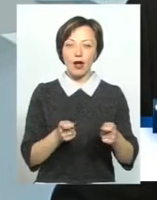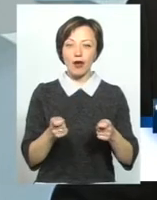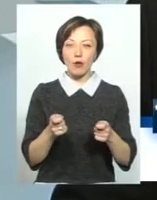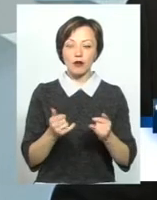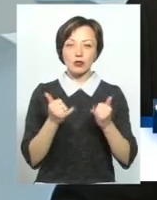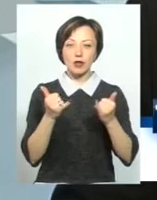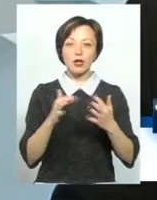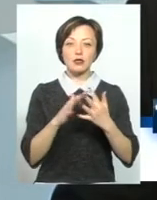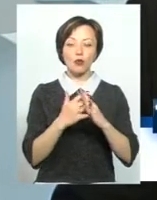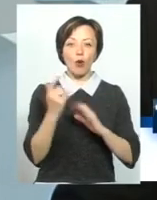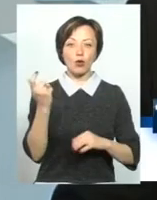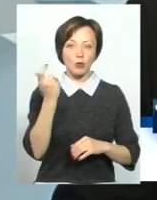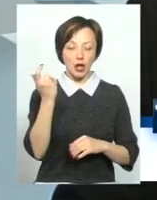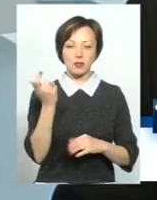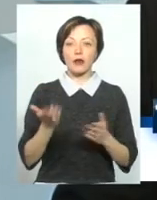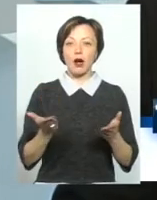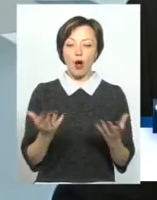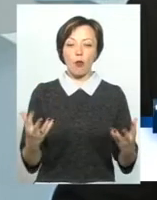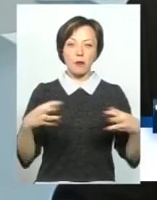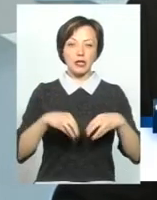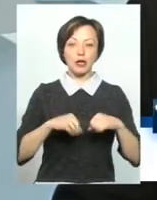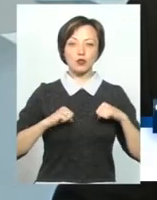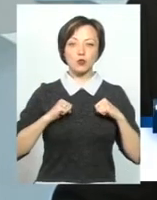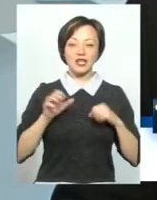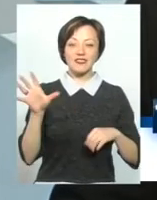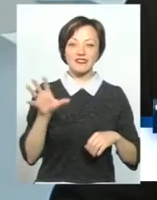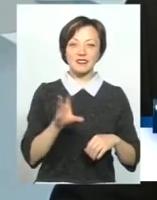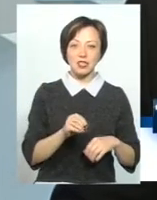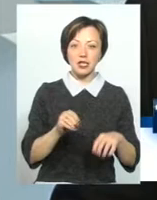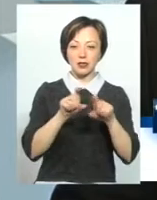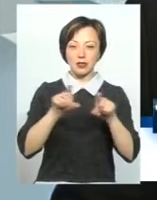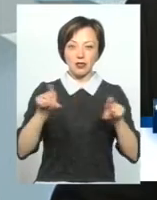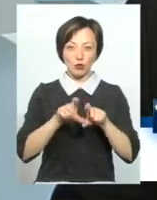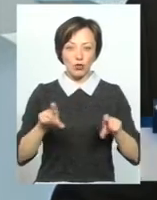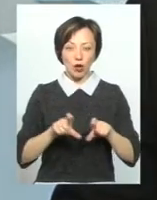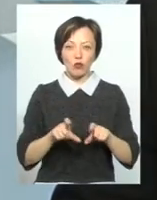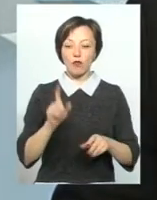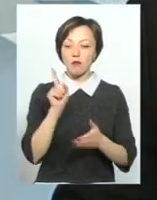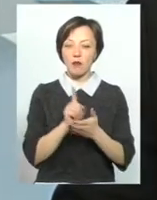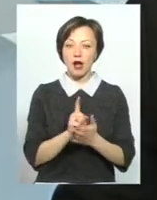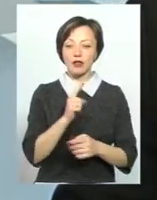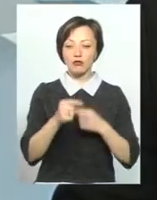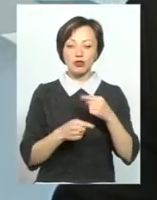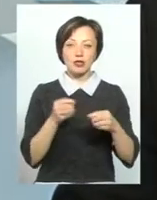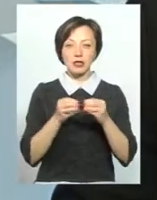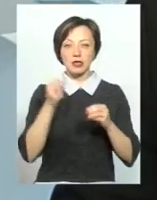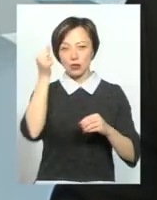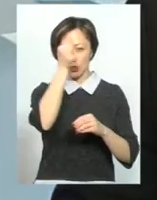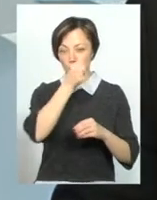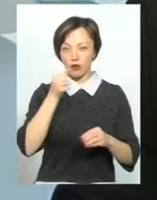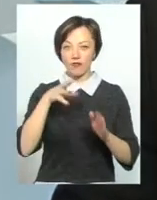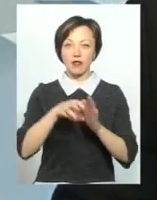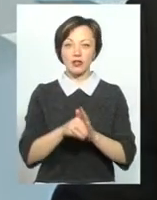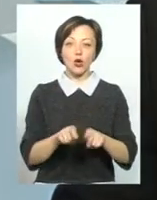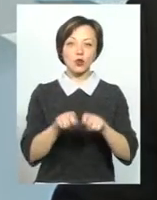для сільського господарства, яка об'єднала зусилля всіх шкіл і мала за 10 років зробити певний внесок,